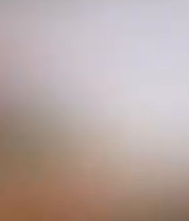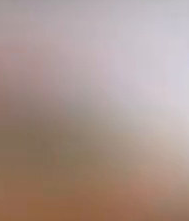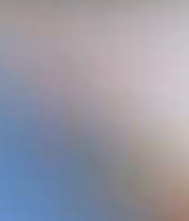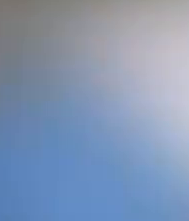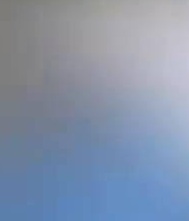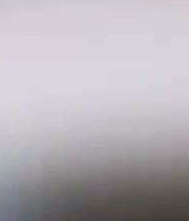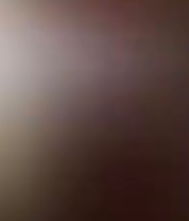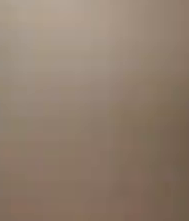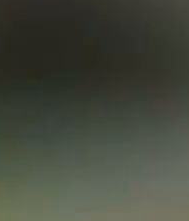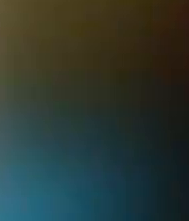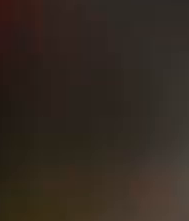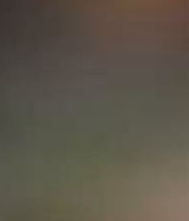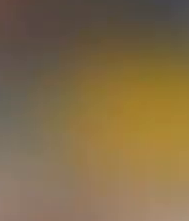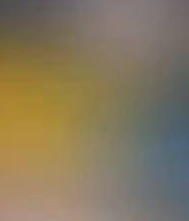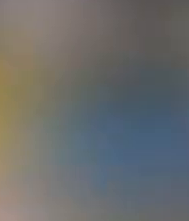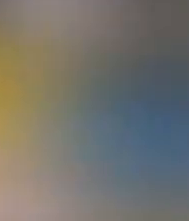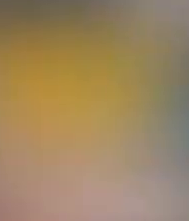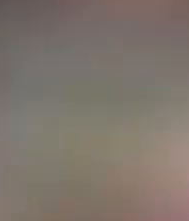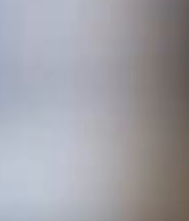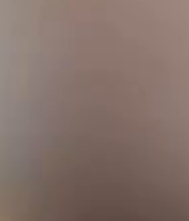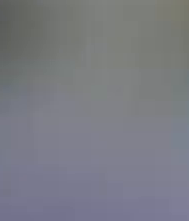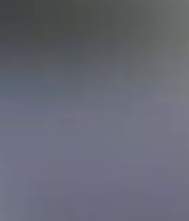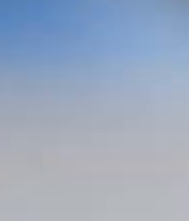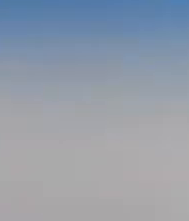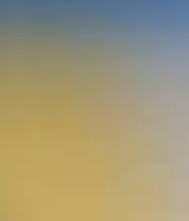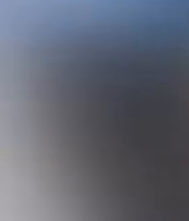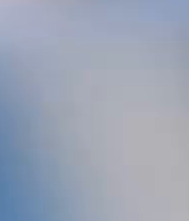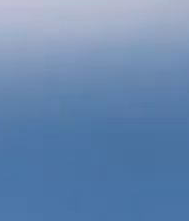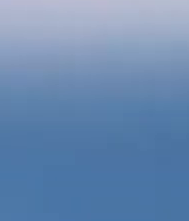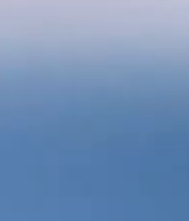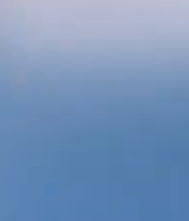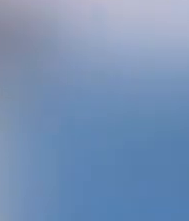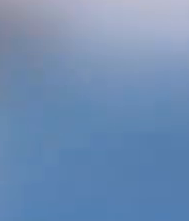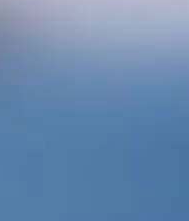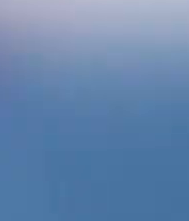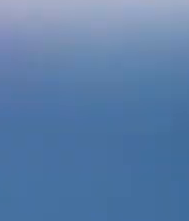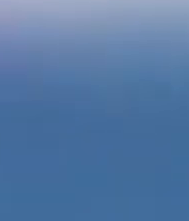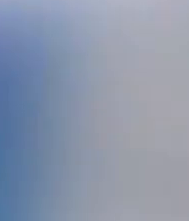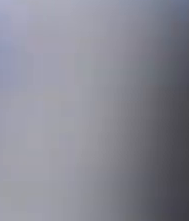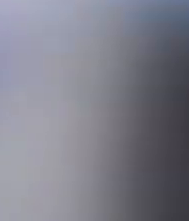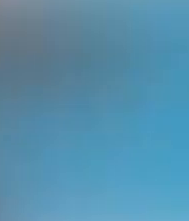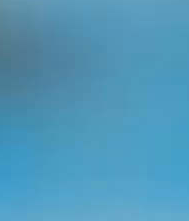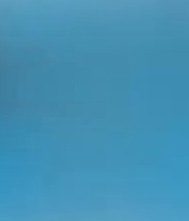anggota keluarga dengan nama tersebut. Selain itu juga ditemukan data alamat fiktif.